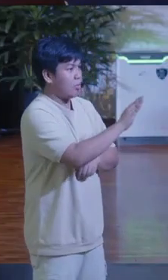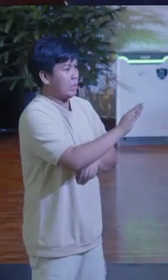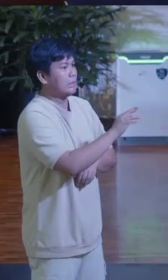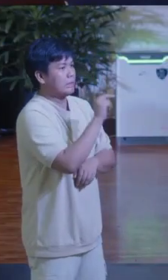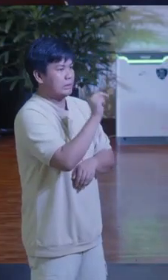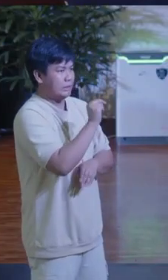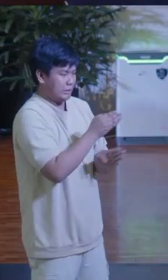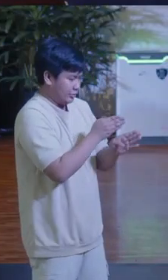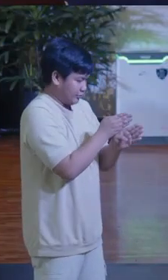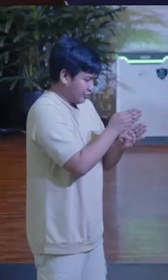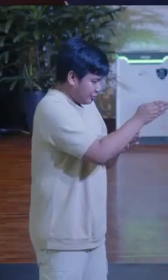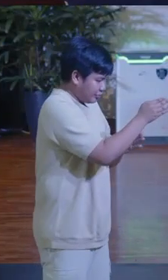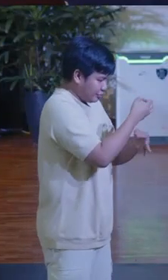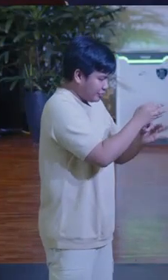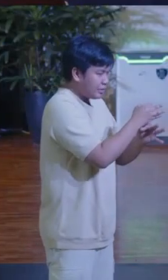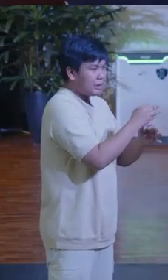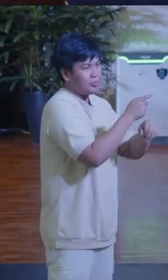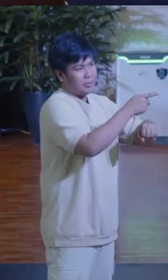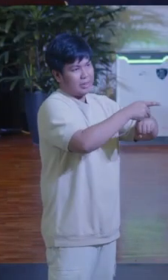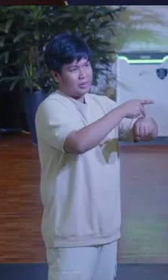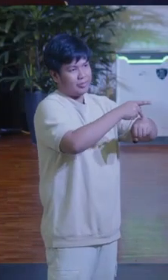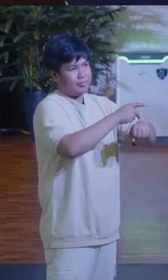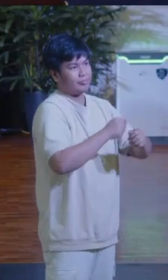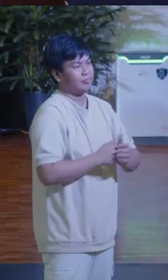ni Pablo.